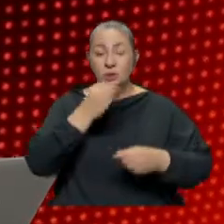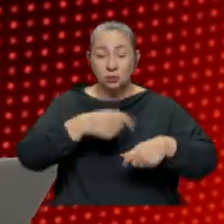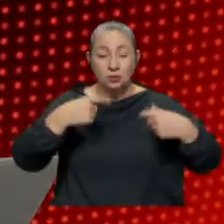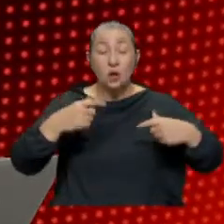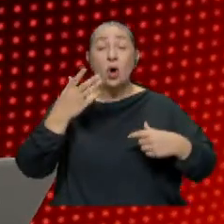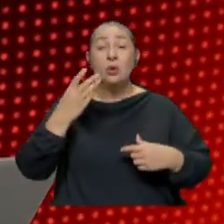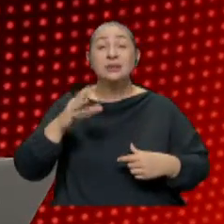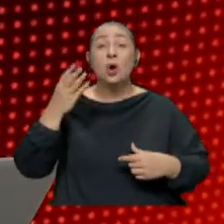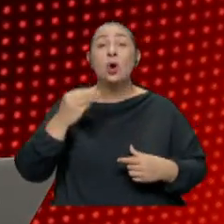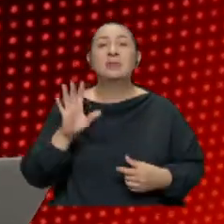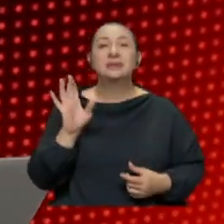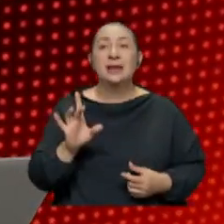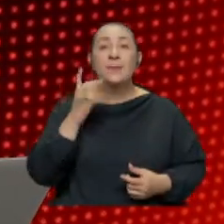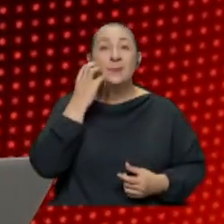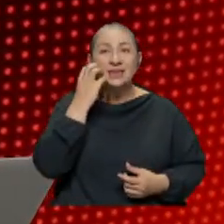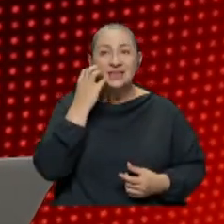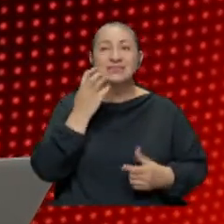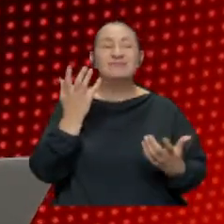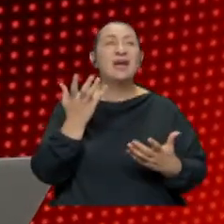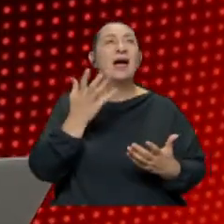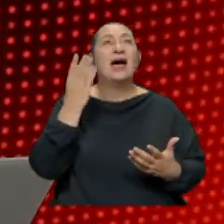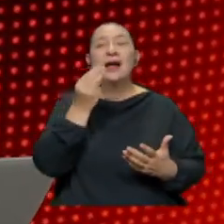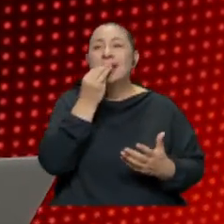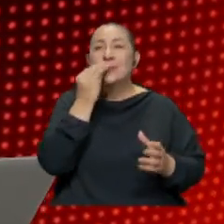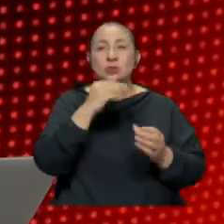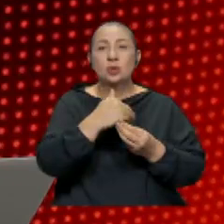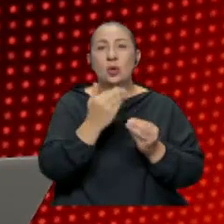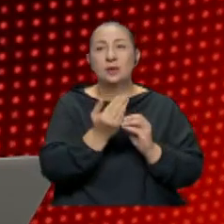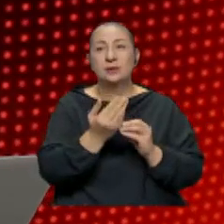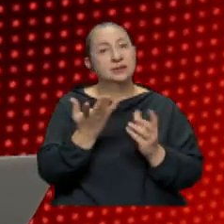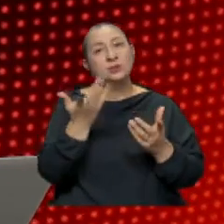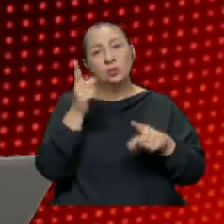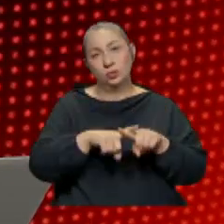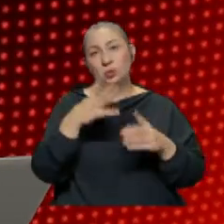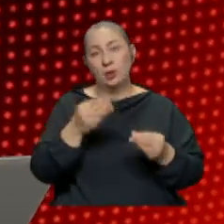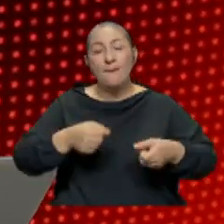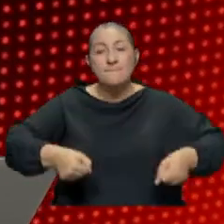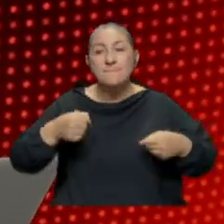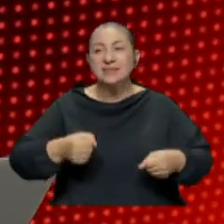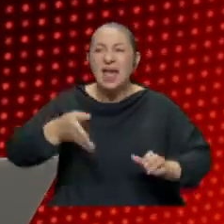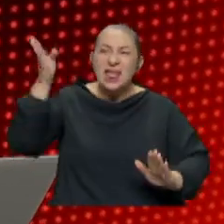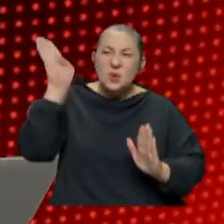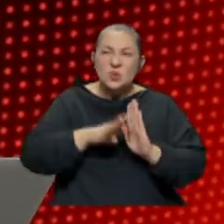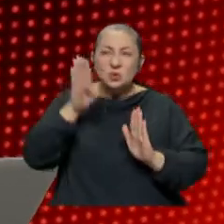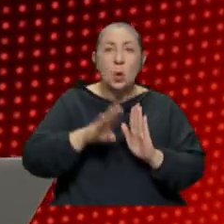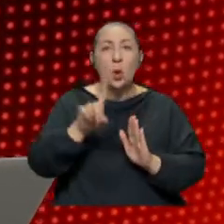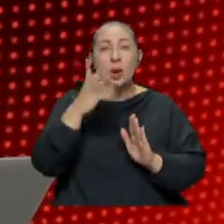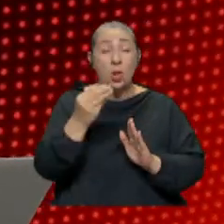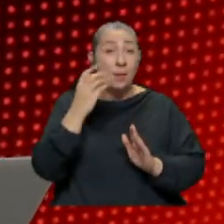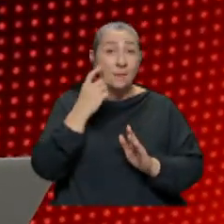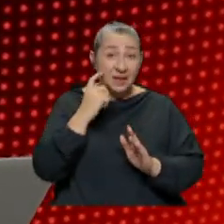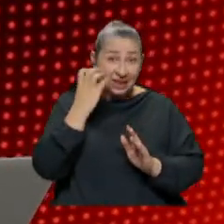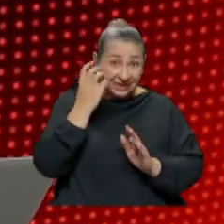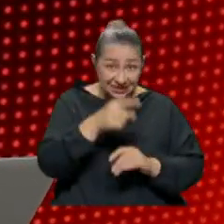Sofraların olmazsa olmazı patates ve her yemeğe tat katan soğan artık lüks oldu. Pazarda en ucuzu 10 lira olan